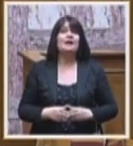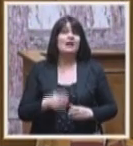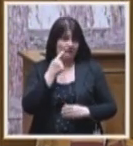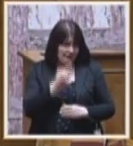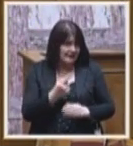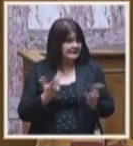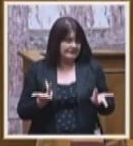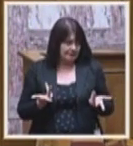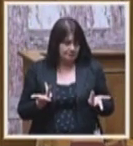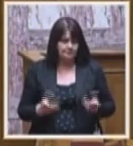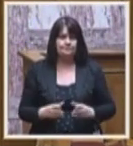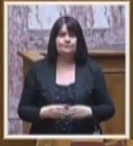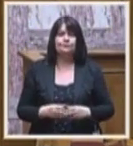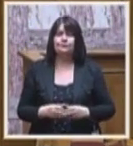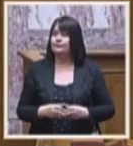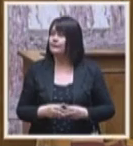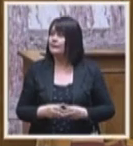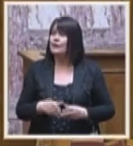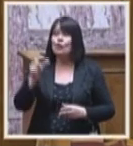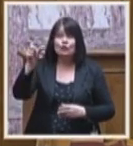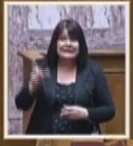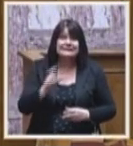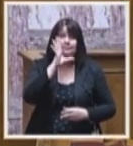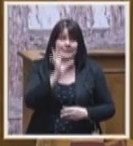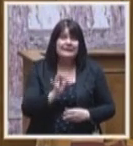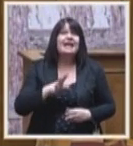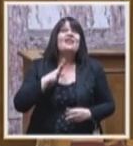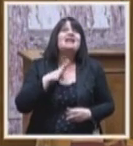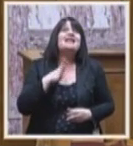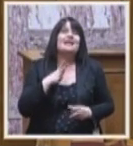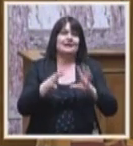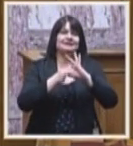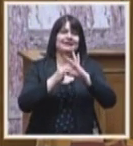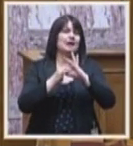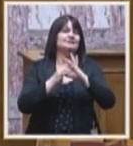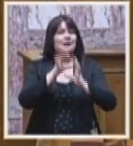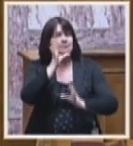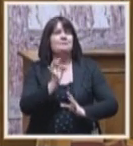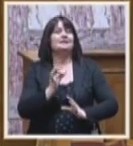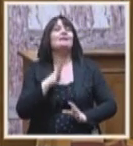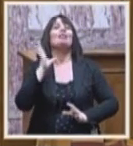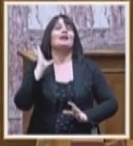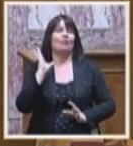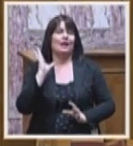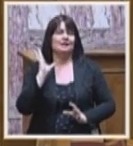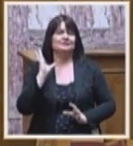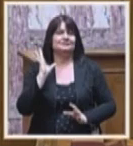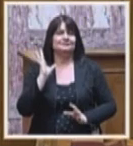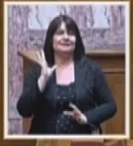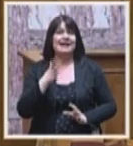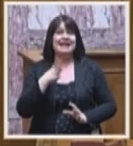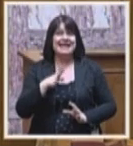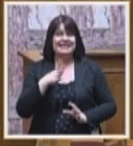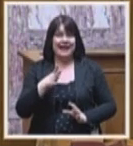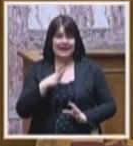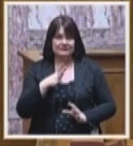τελικά είναι ότι δεν είχατε τη διάθεση ουσιαστικής συνεργασίας. Θέλατε όχι μόνο να παραδώσουμε την